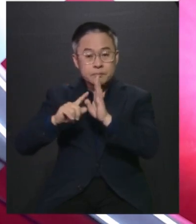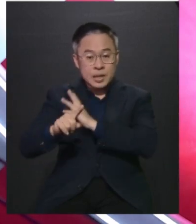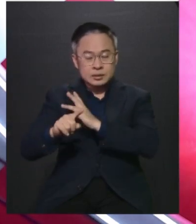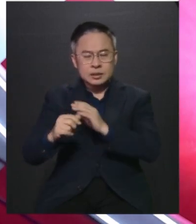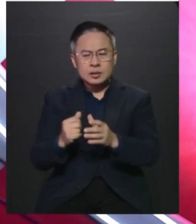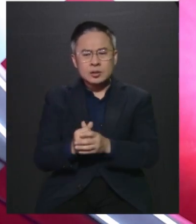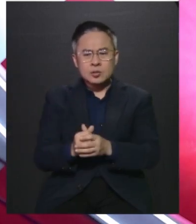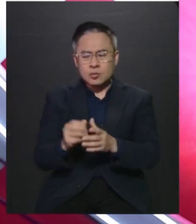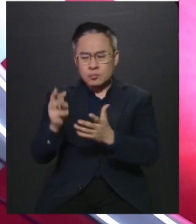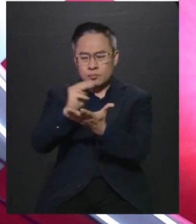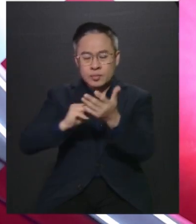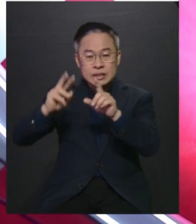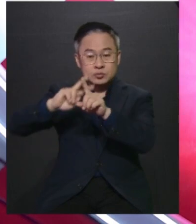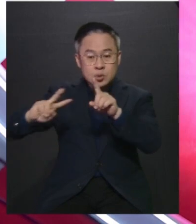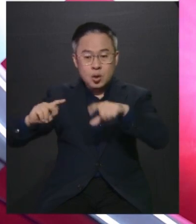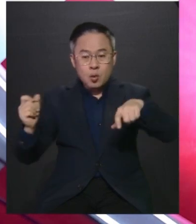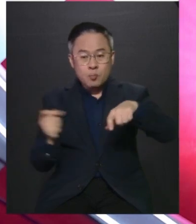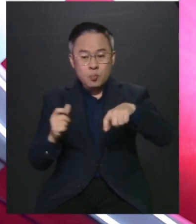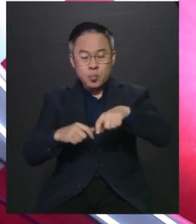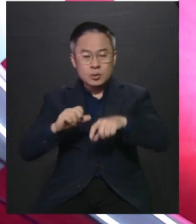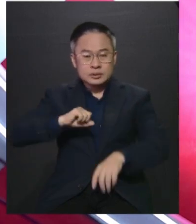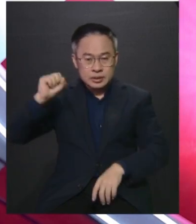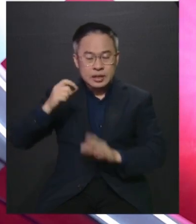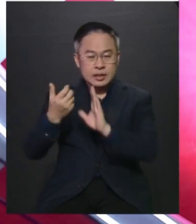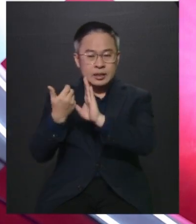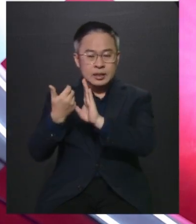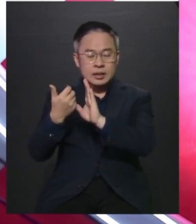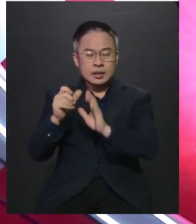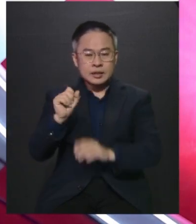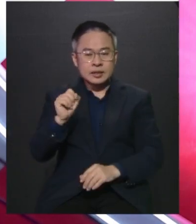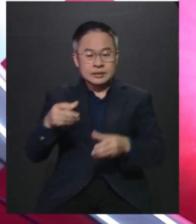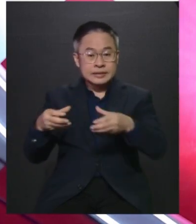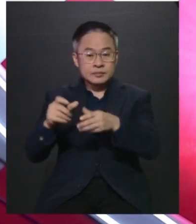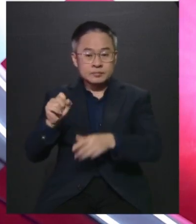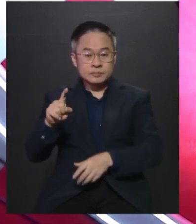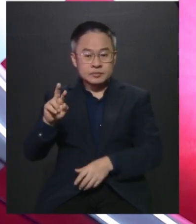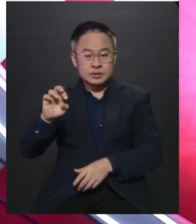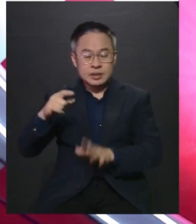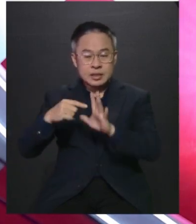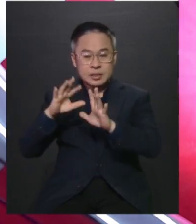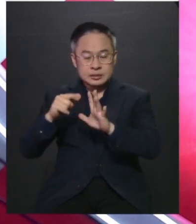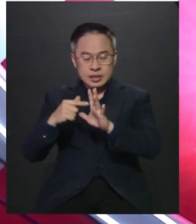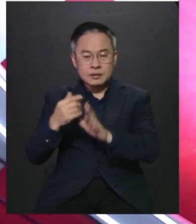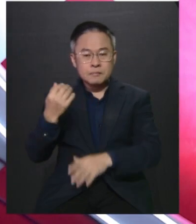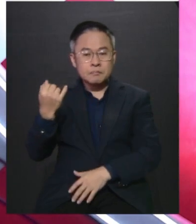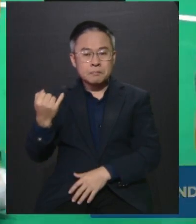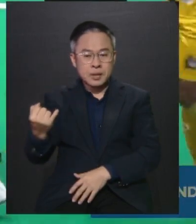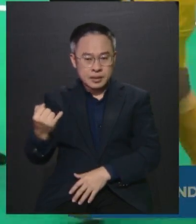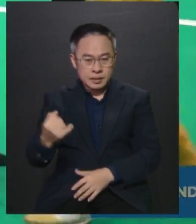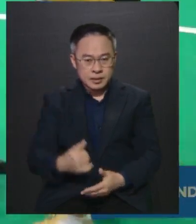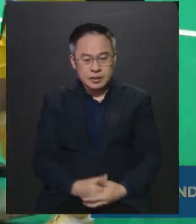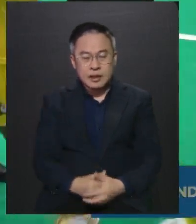ศรีนครินทรวิโรฒนะครับไล่แซงชนะศรีราชาไป 5ประตูต่อ 4ตีตั๋ว Final4ฟเป็นทีมแรก